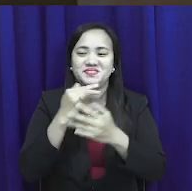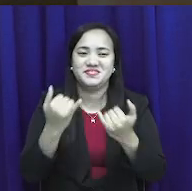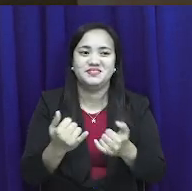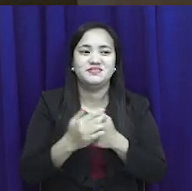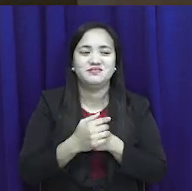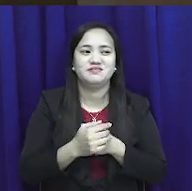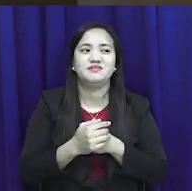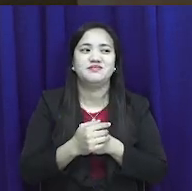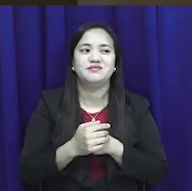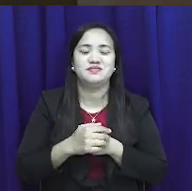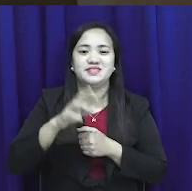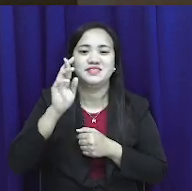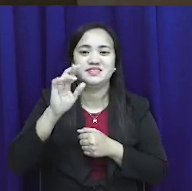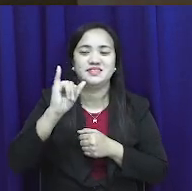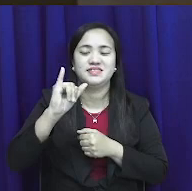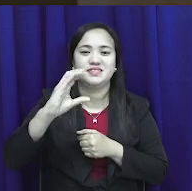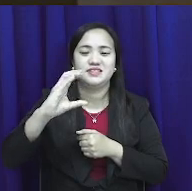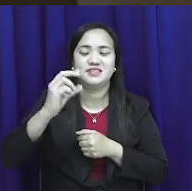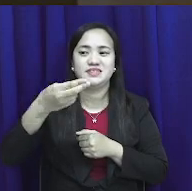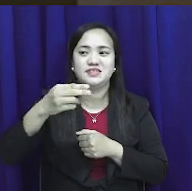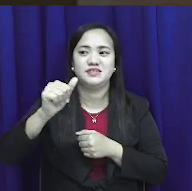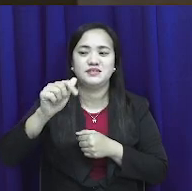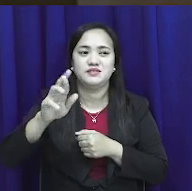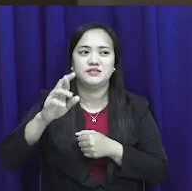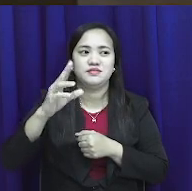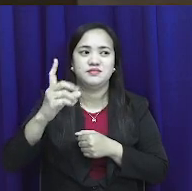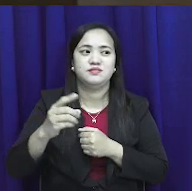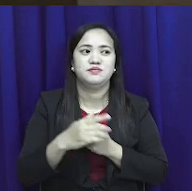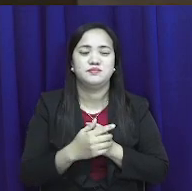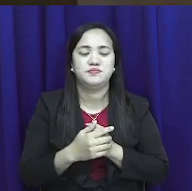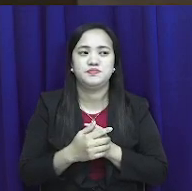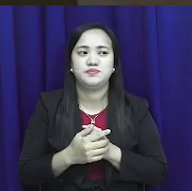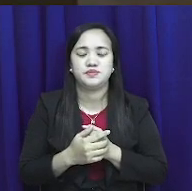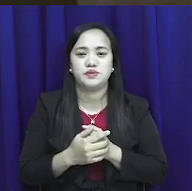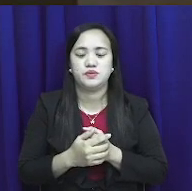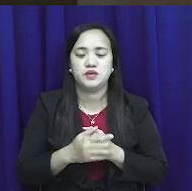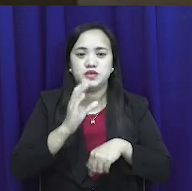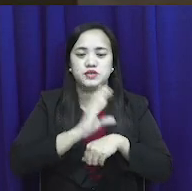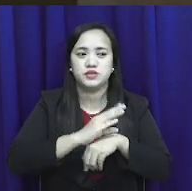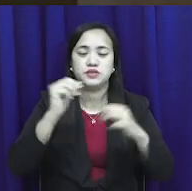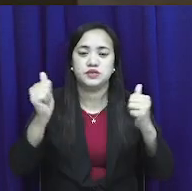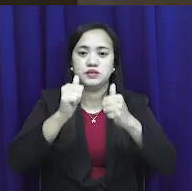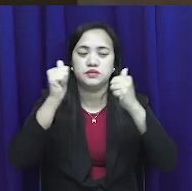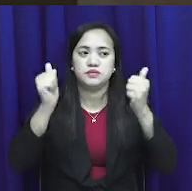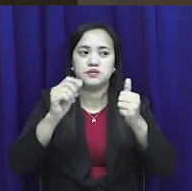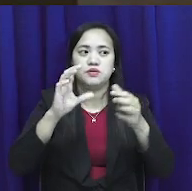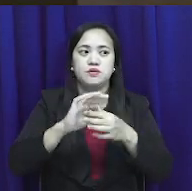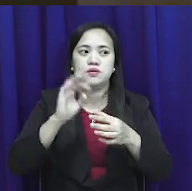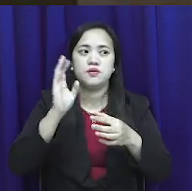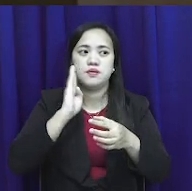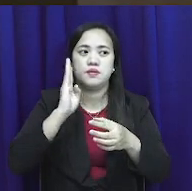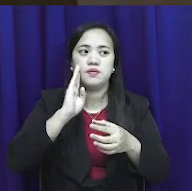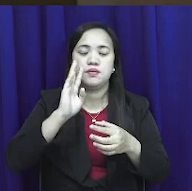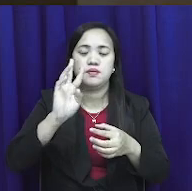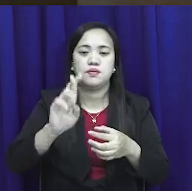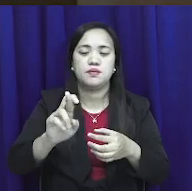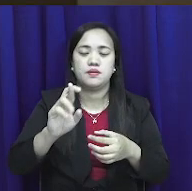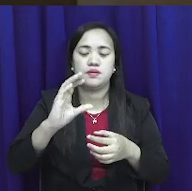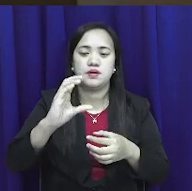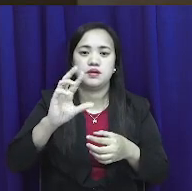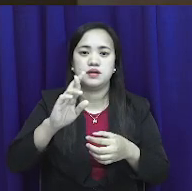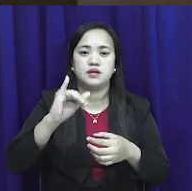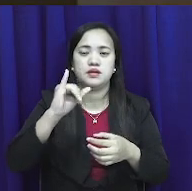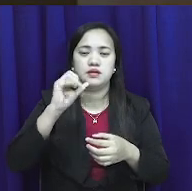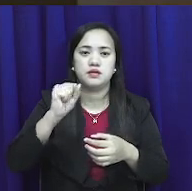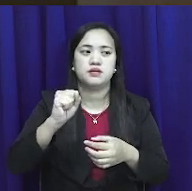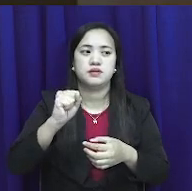si sir Richard lang nabanggit namin kahapon anniversary ni ni sir Chris at ni sister rulyn yan oh